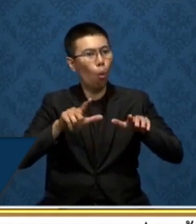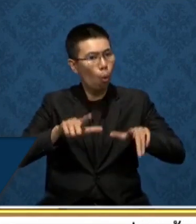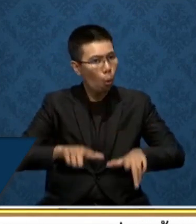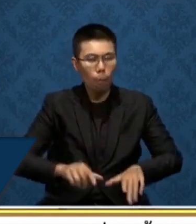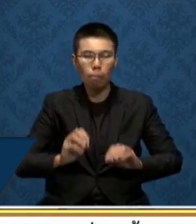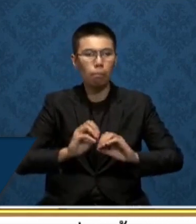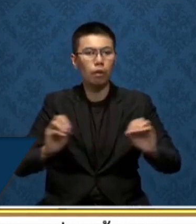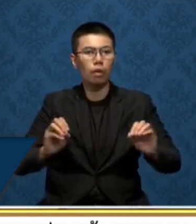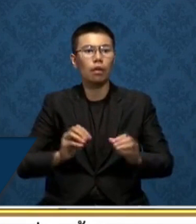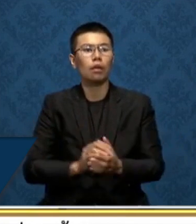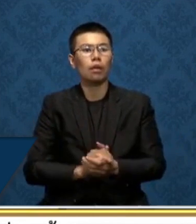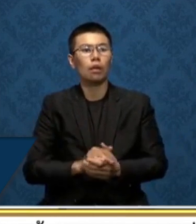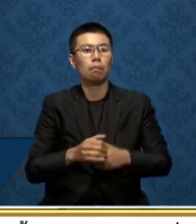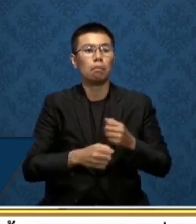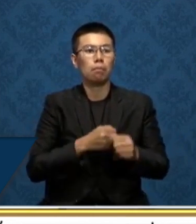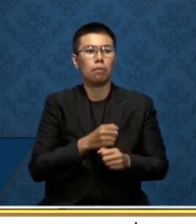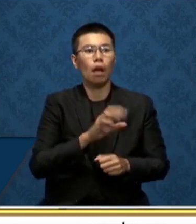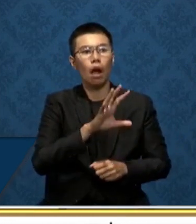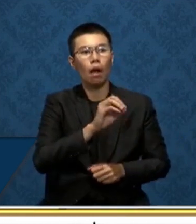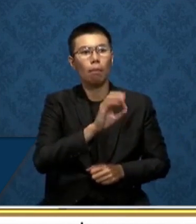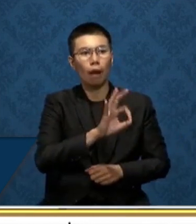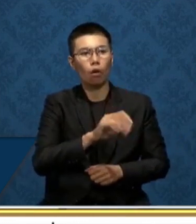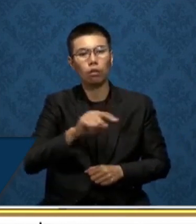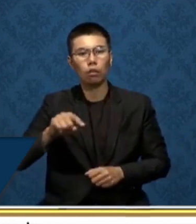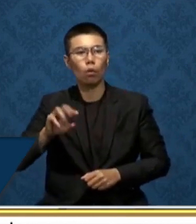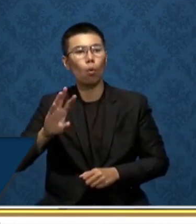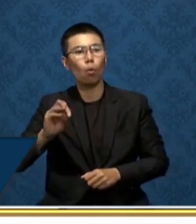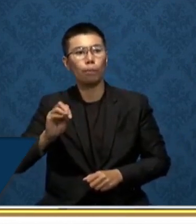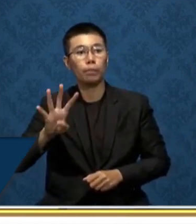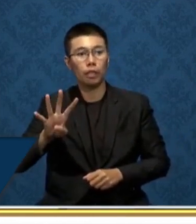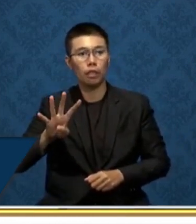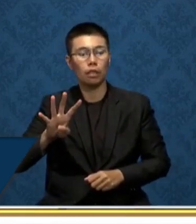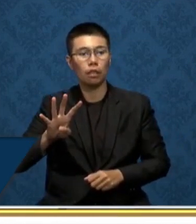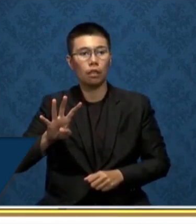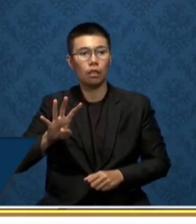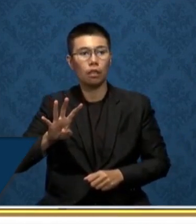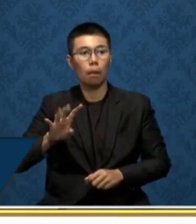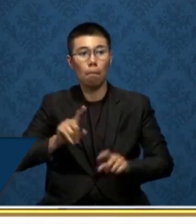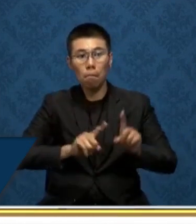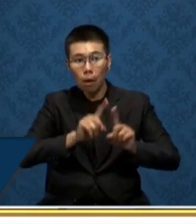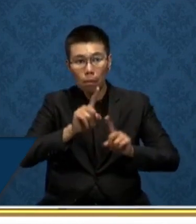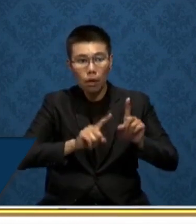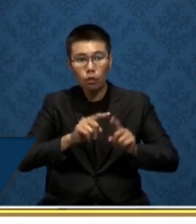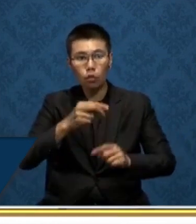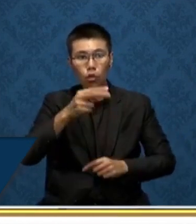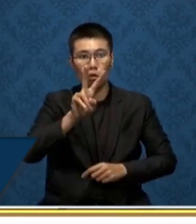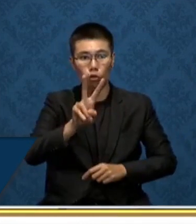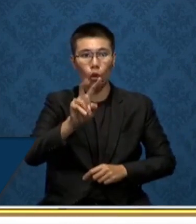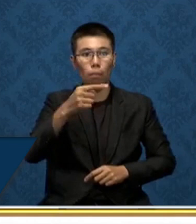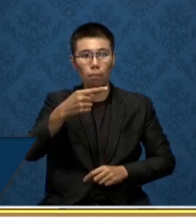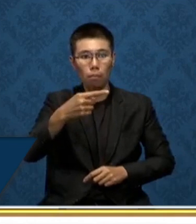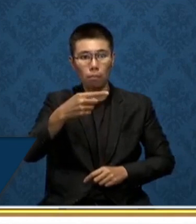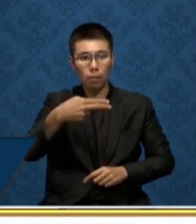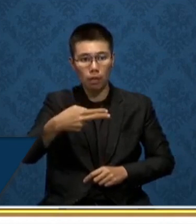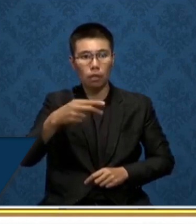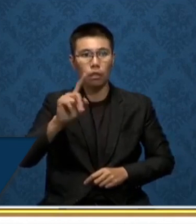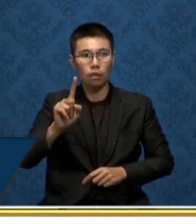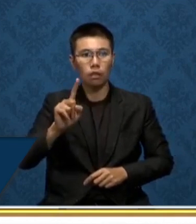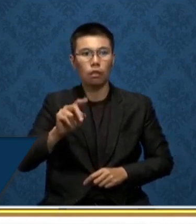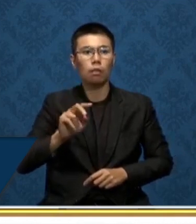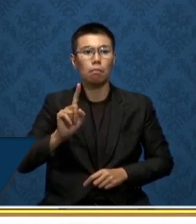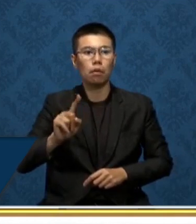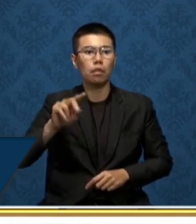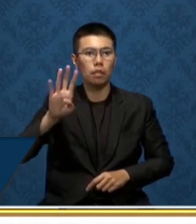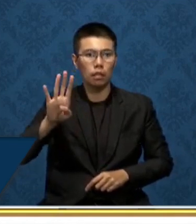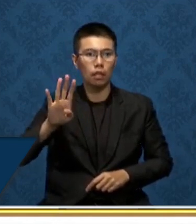ง2563ถึง2564นะครับเราจะเห็นว่ามีสถิติ20,000 21,000 14,000